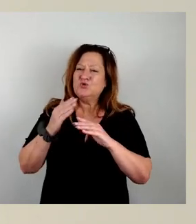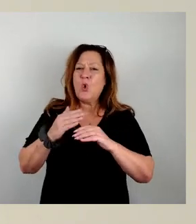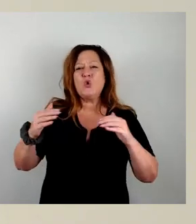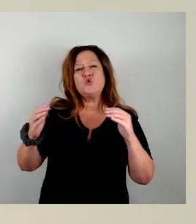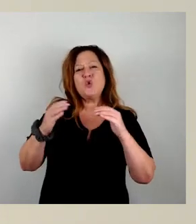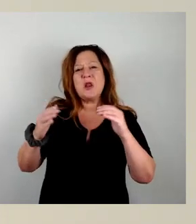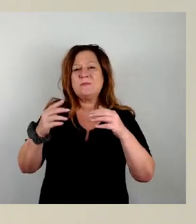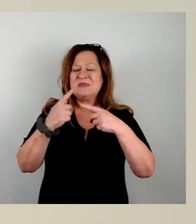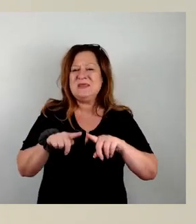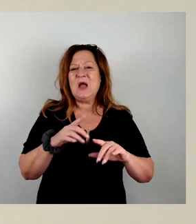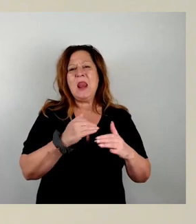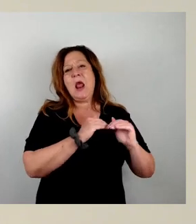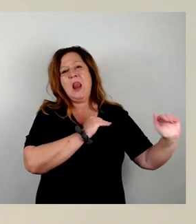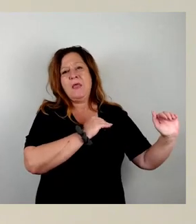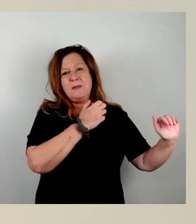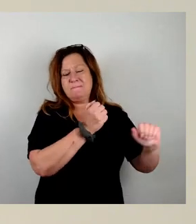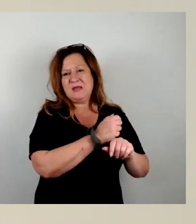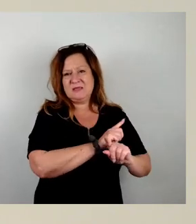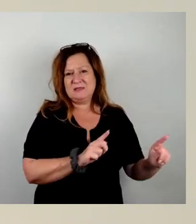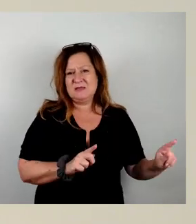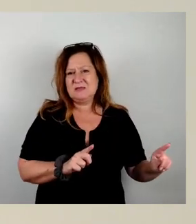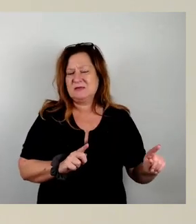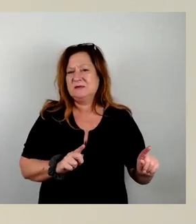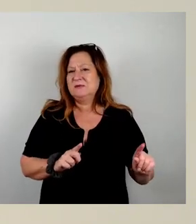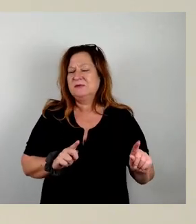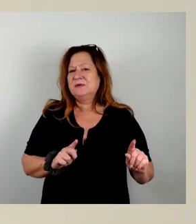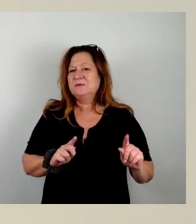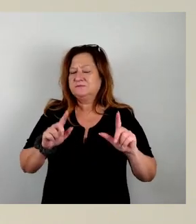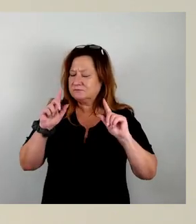und Bund an der Stelle macht. Und entsprechend ist dort